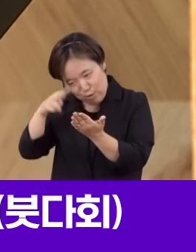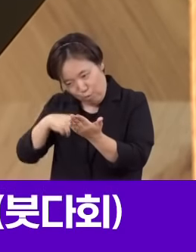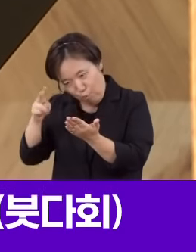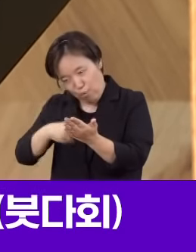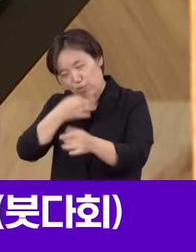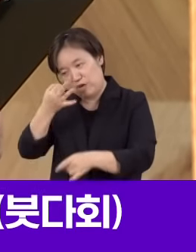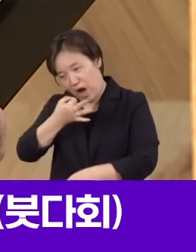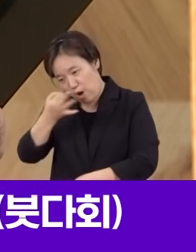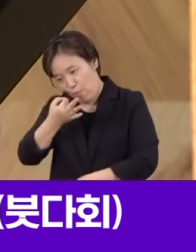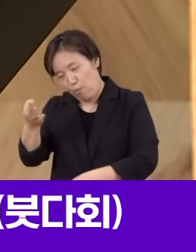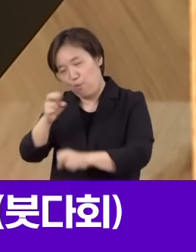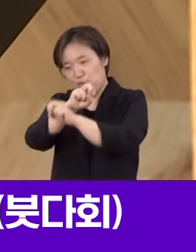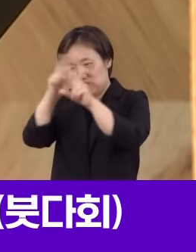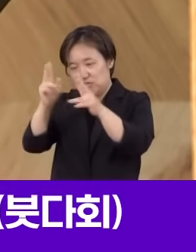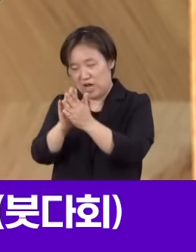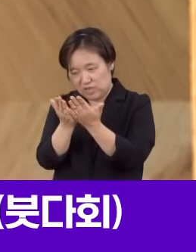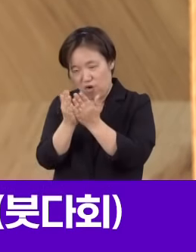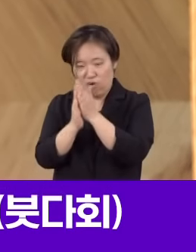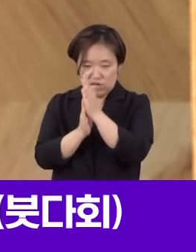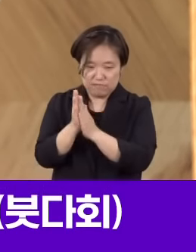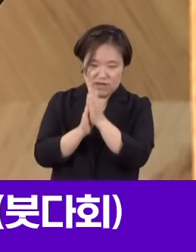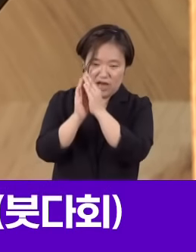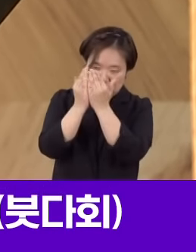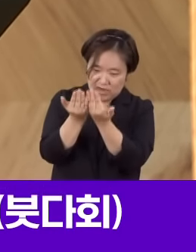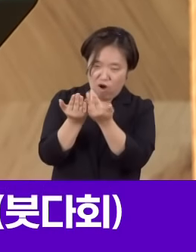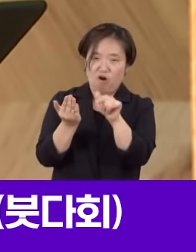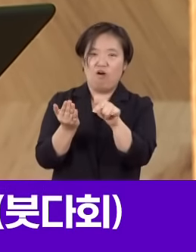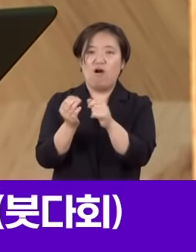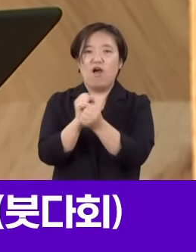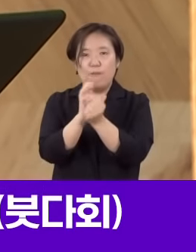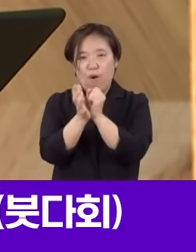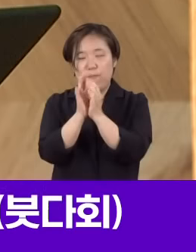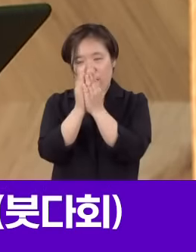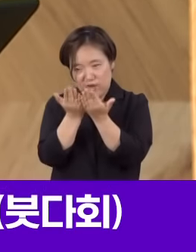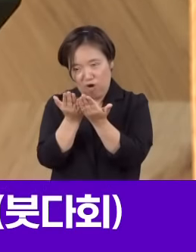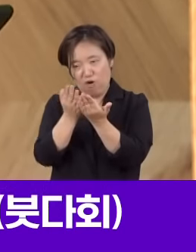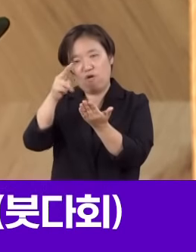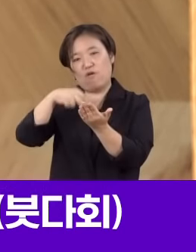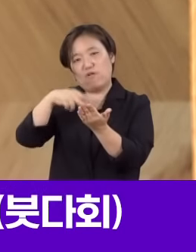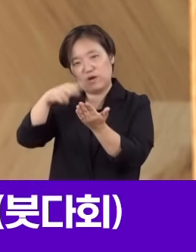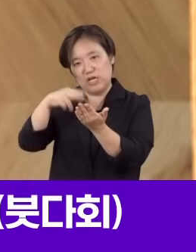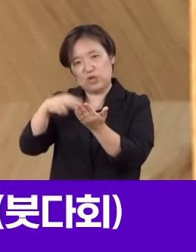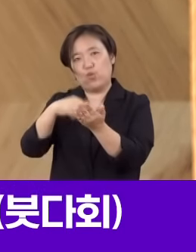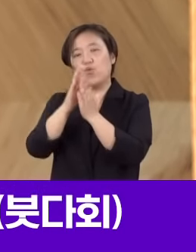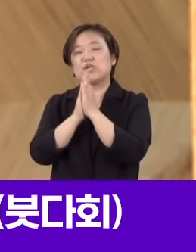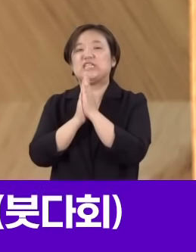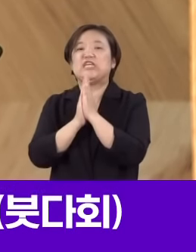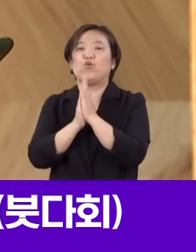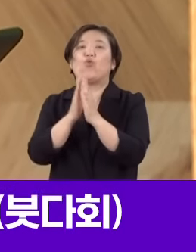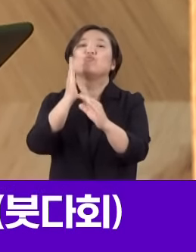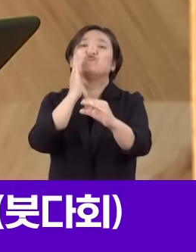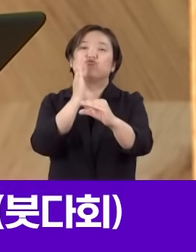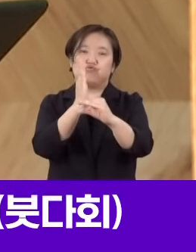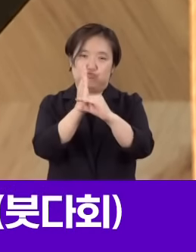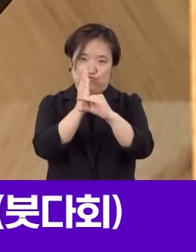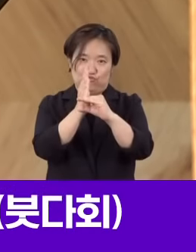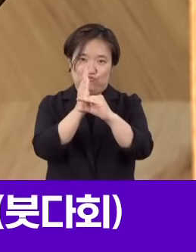지장경 금강경 법화경 기도를 하고 있었거든요 어유 기도 열심히